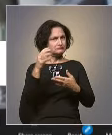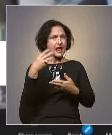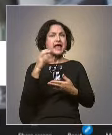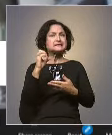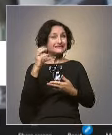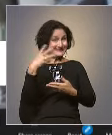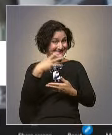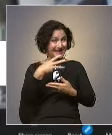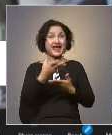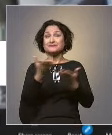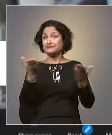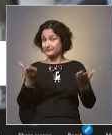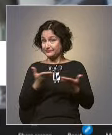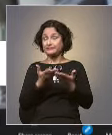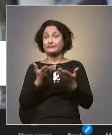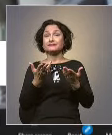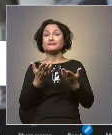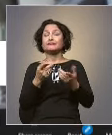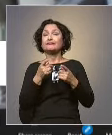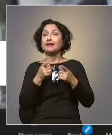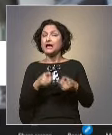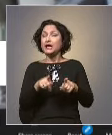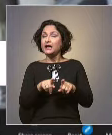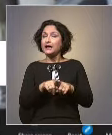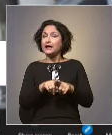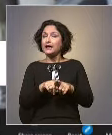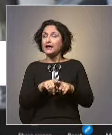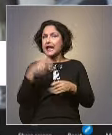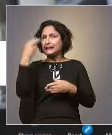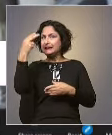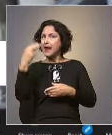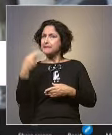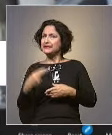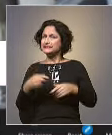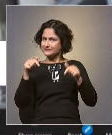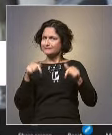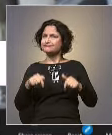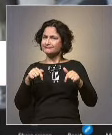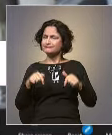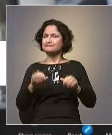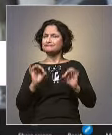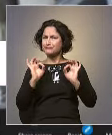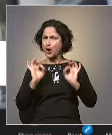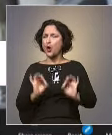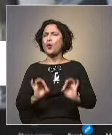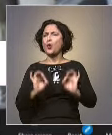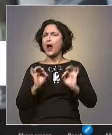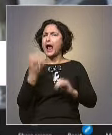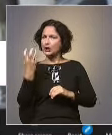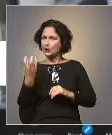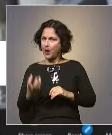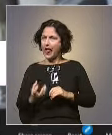с вас. Кажете ги, да. Така, темите са доста актуални. Тази година са, може би, по-космически от друг